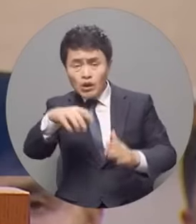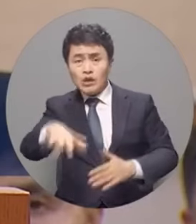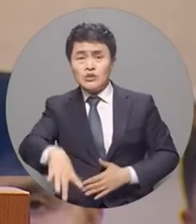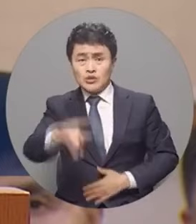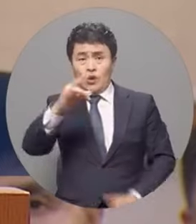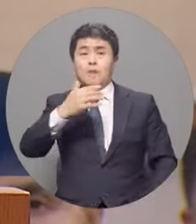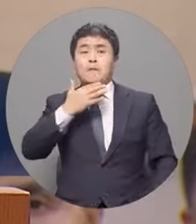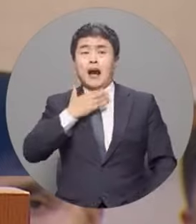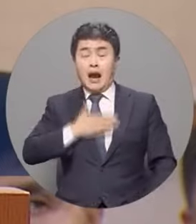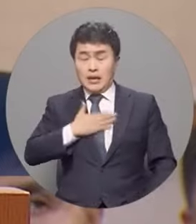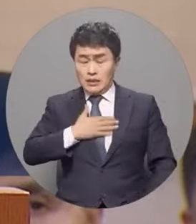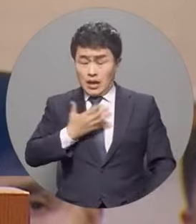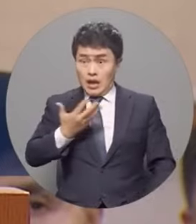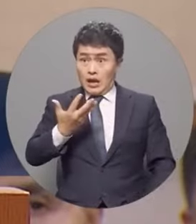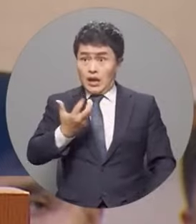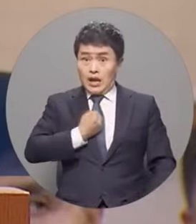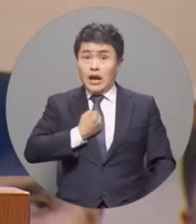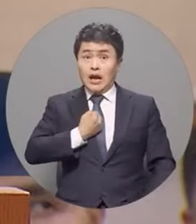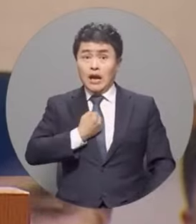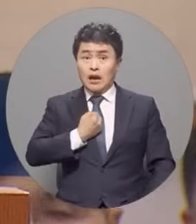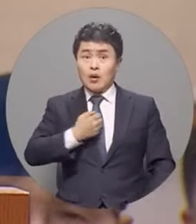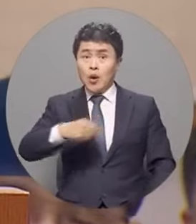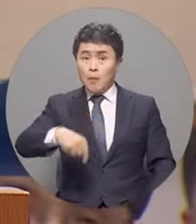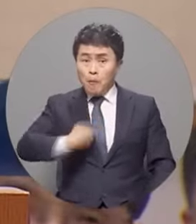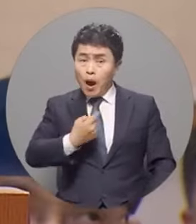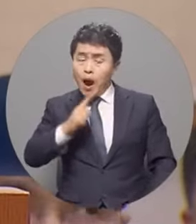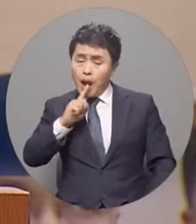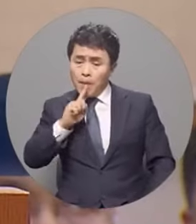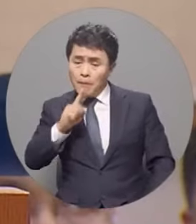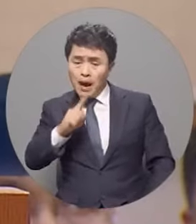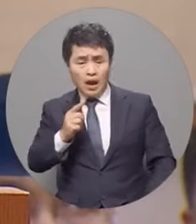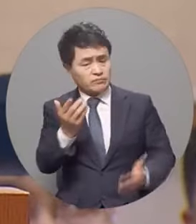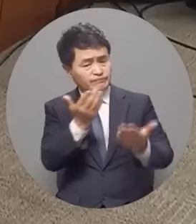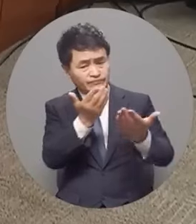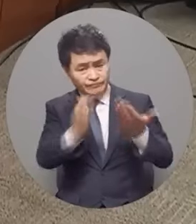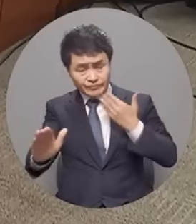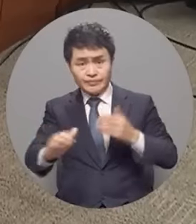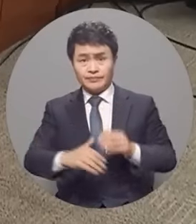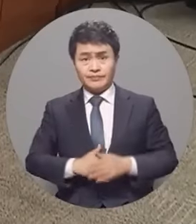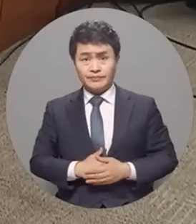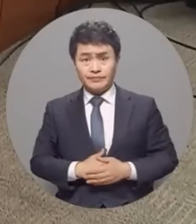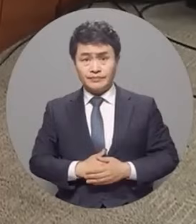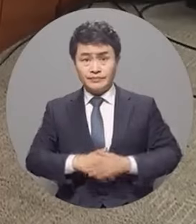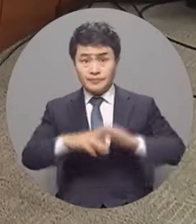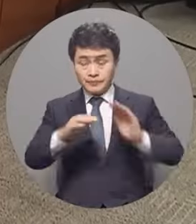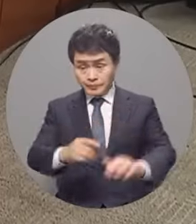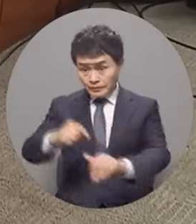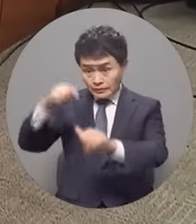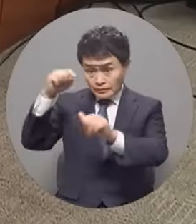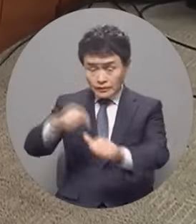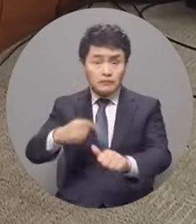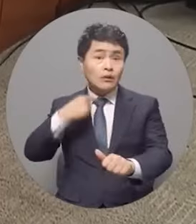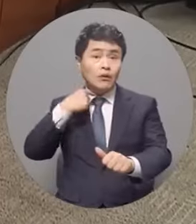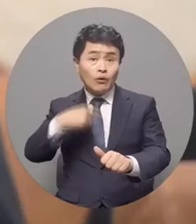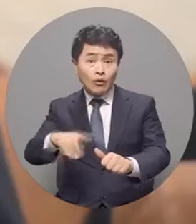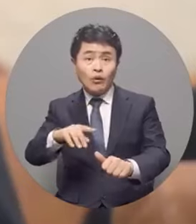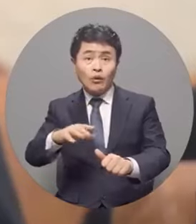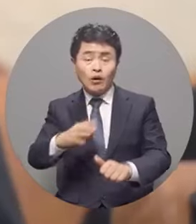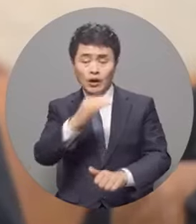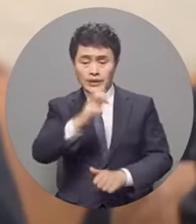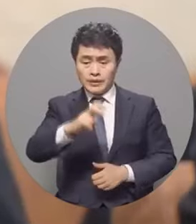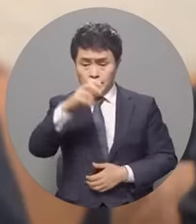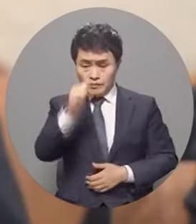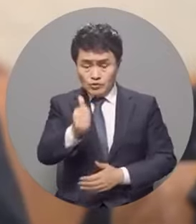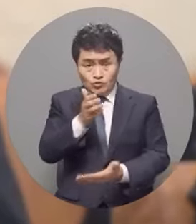알았다. 깜짝 놀랐다. 자신의 발언과도 배치됩니다. 지시를 한 적이 없다는 임 전